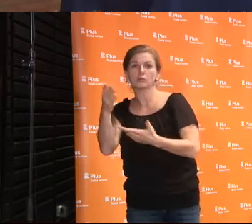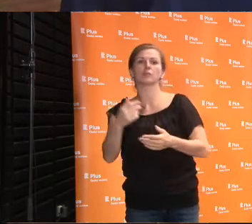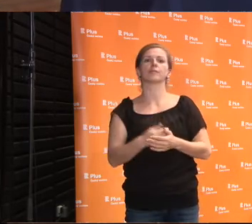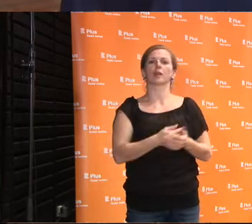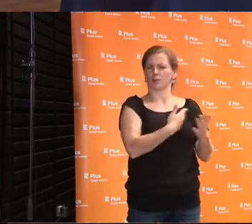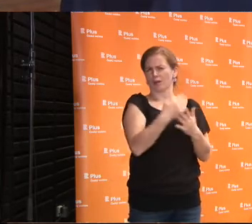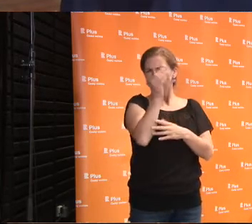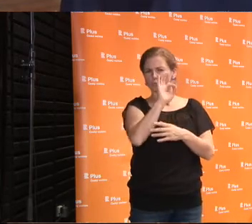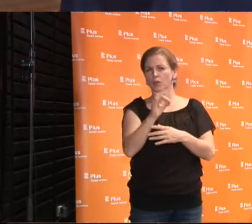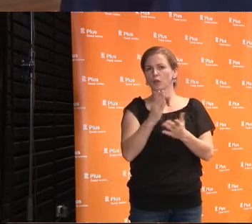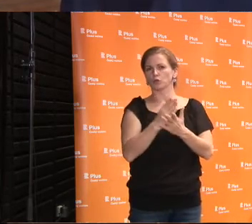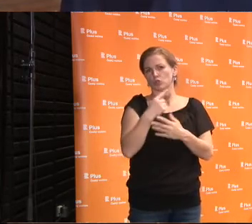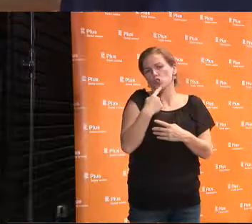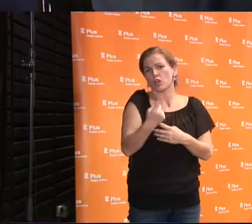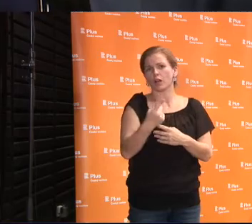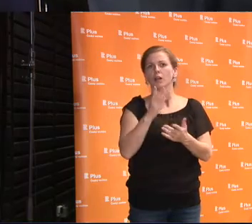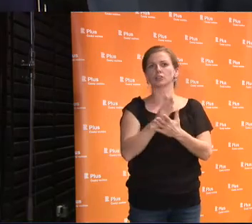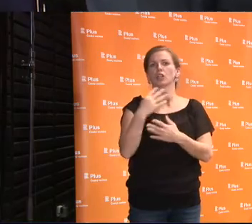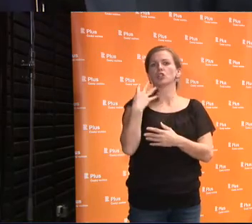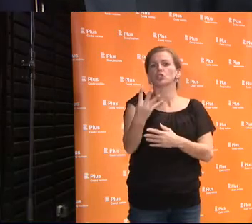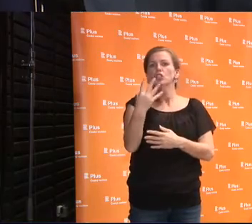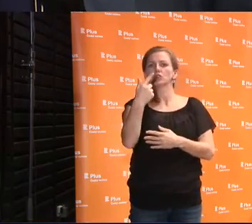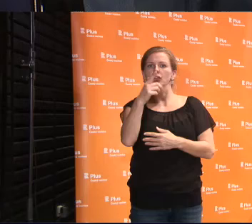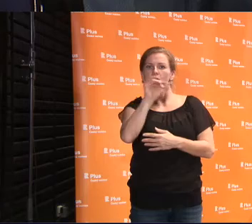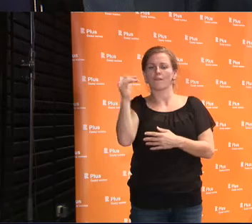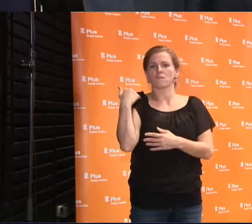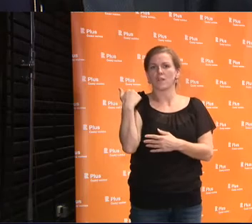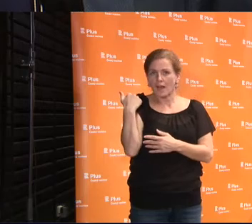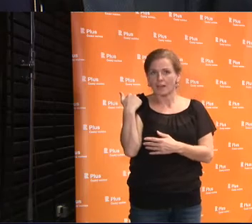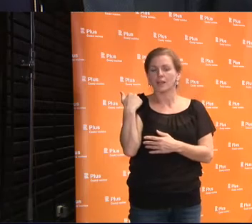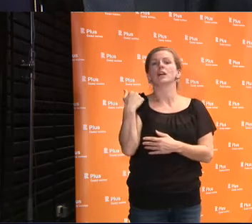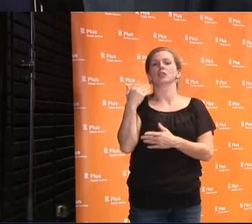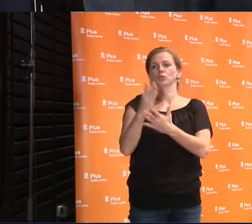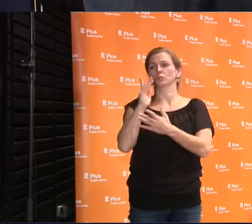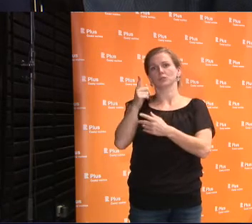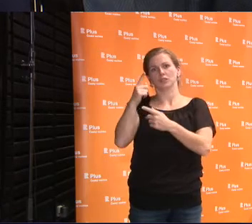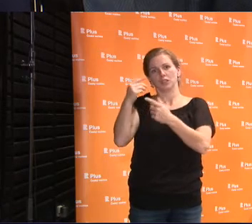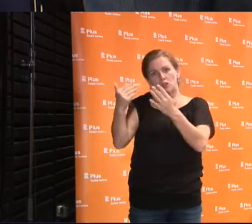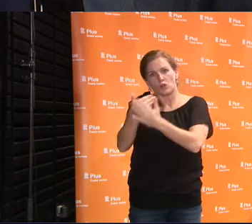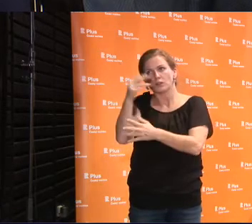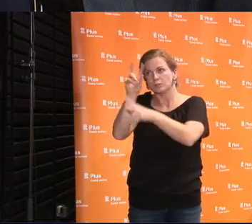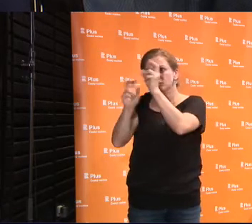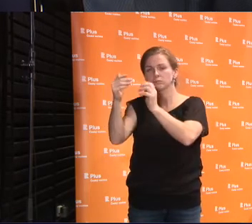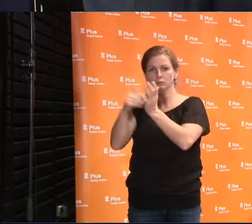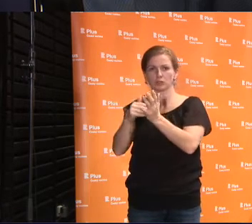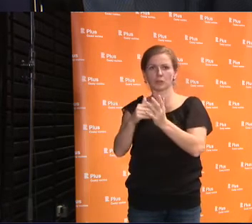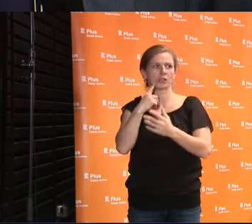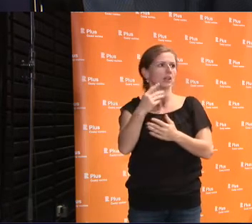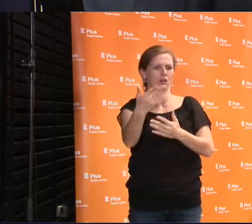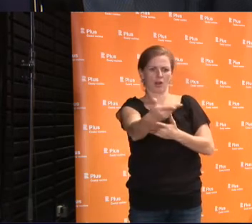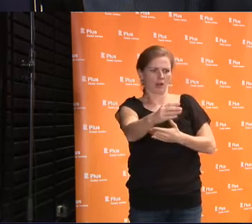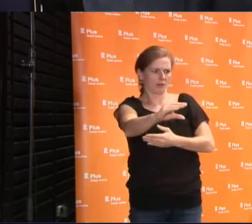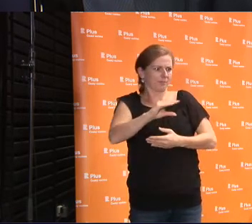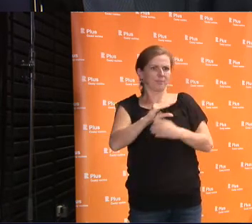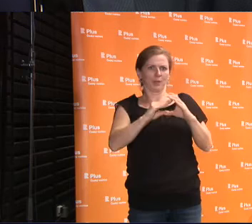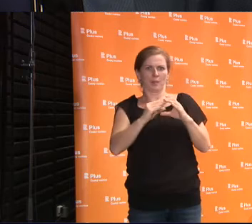42letý člověk se bude muset rekvalifikovat, tak někdo mu bude muset umožnit redistribucí bohatství, které evidentně roste, protože ta ekonomika, jak se